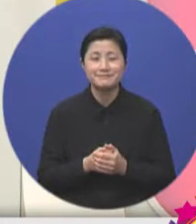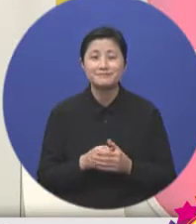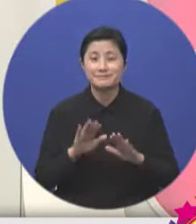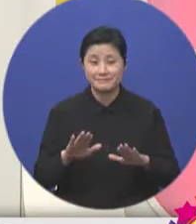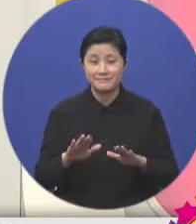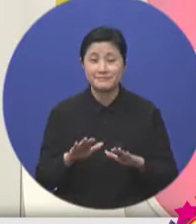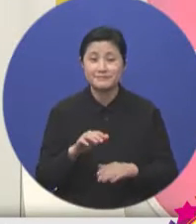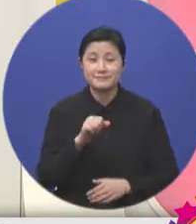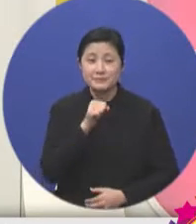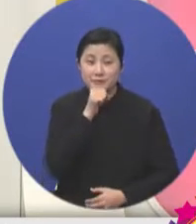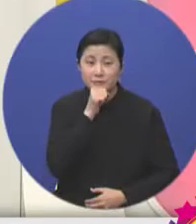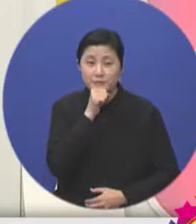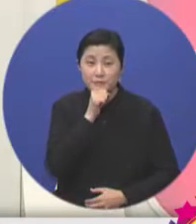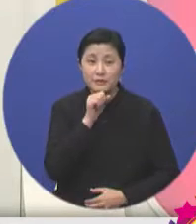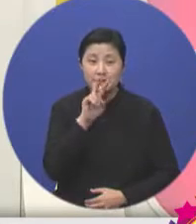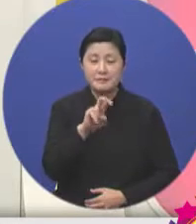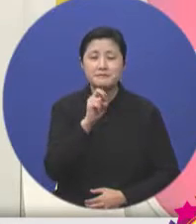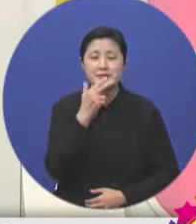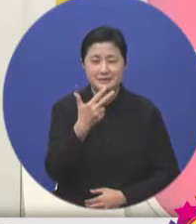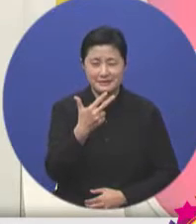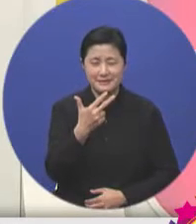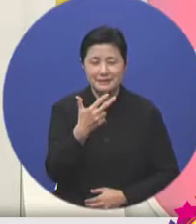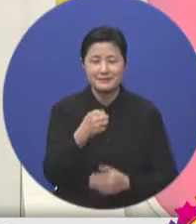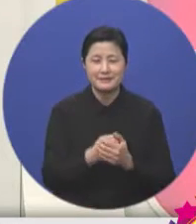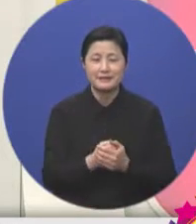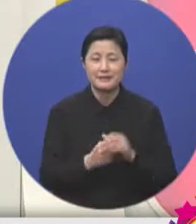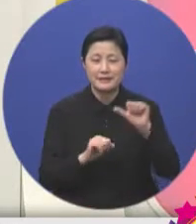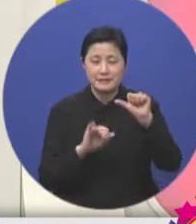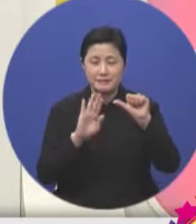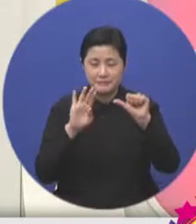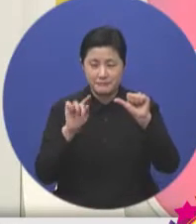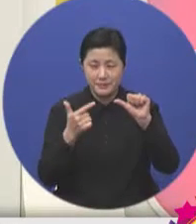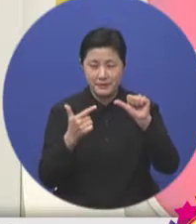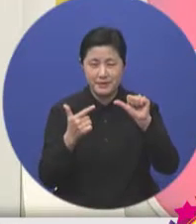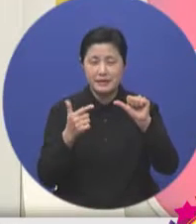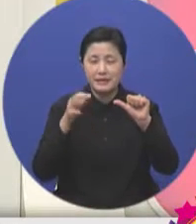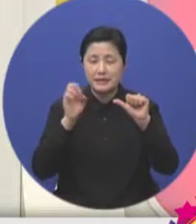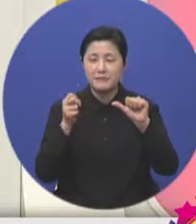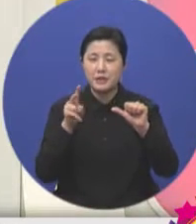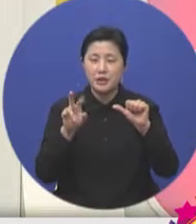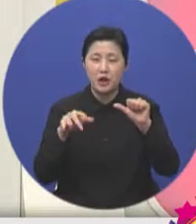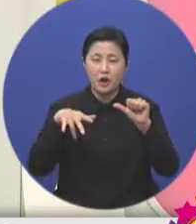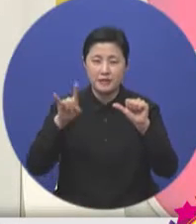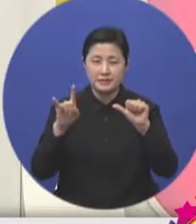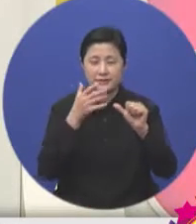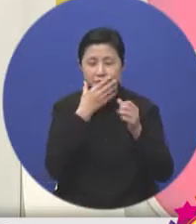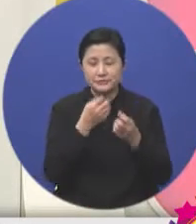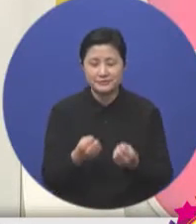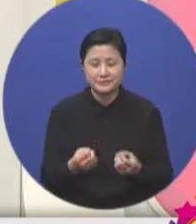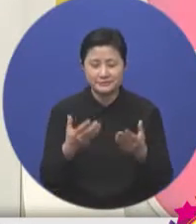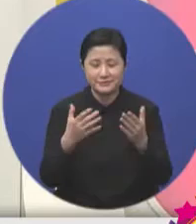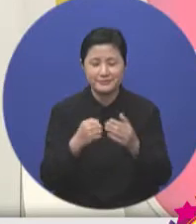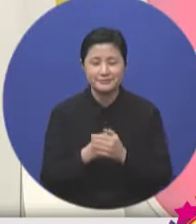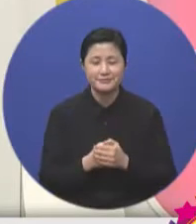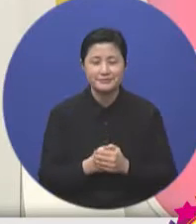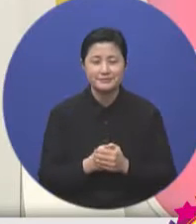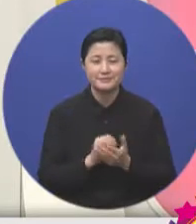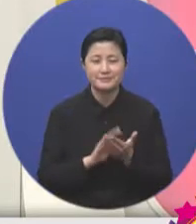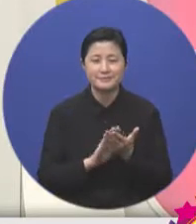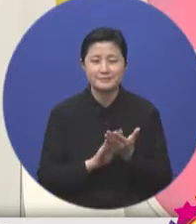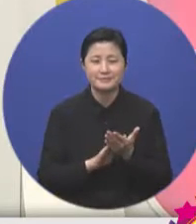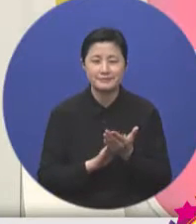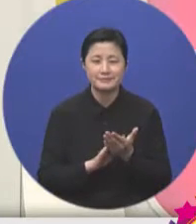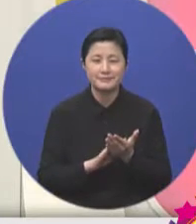자, 점수 27점이시고요. 다섯 번째 함께 해주신 김형제님 축하드립니다.